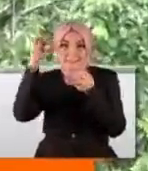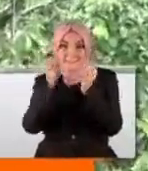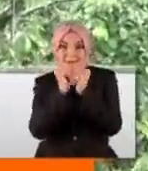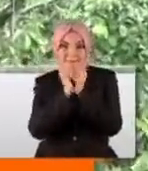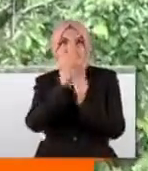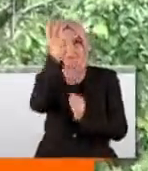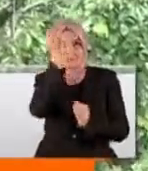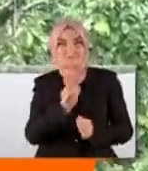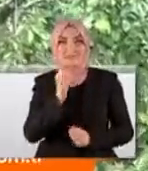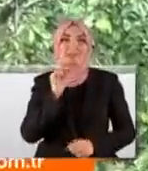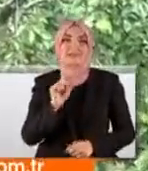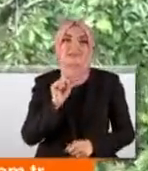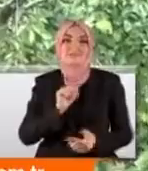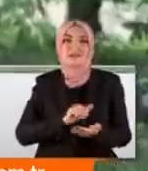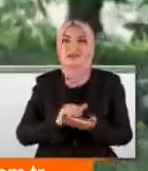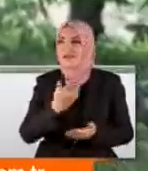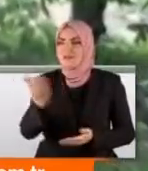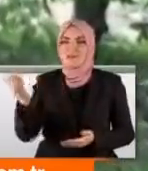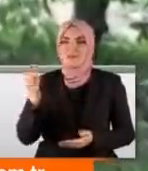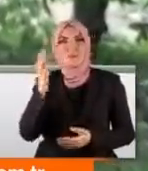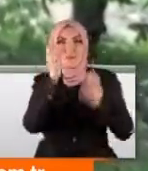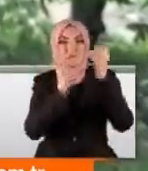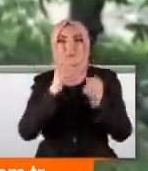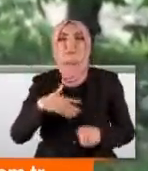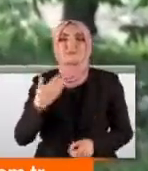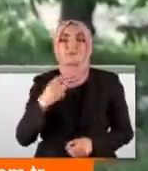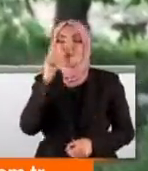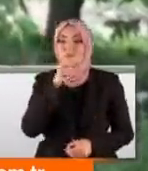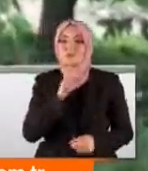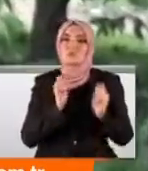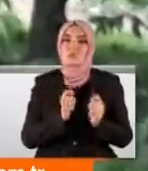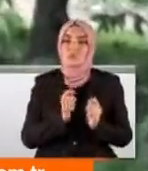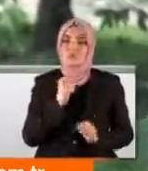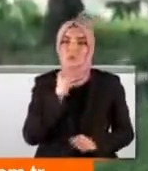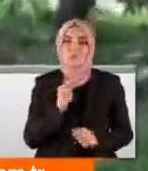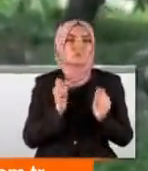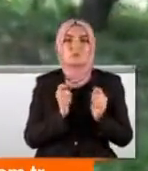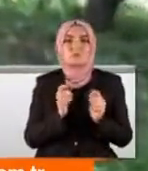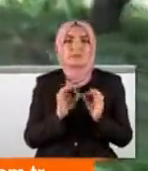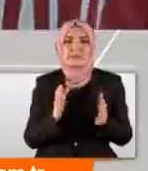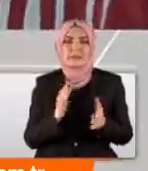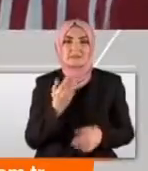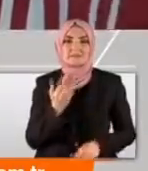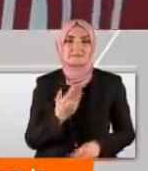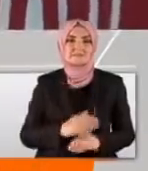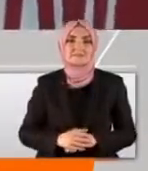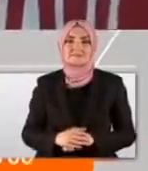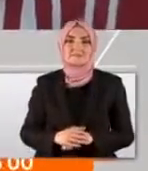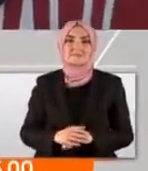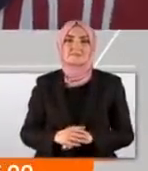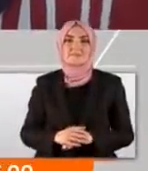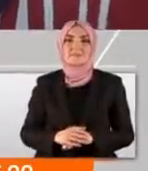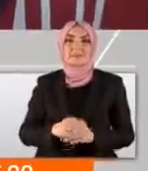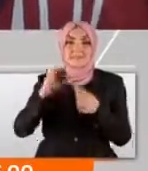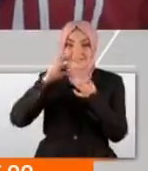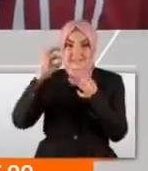Herkes toplamak istemiyor çünkü çok zor. Kiraz toplamayı bize anlatır mısın? Nasıl toplanıyor? Zorluğu neresinde? Sapından